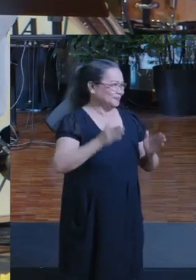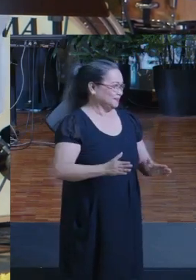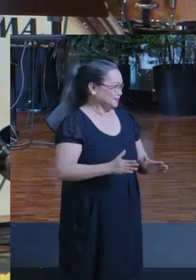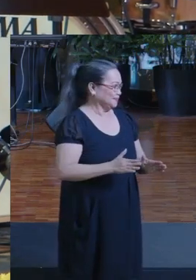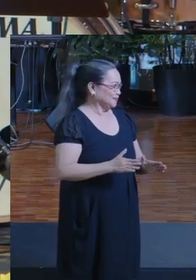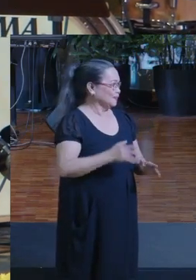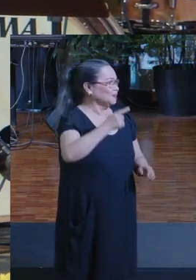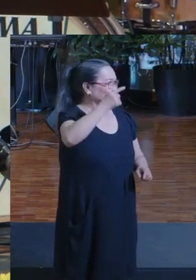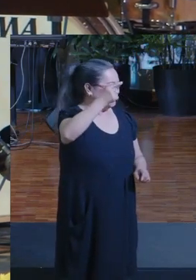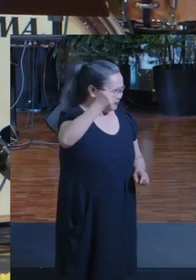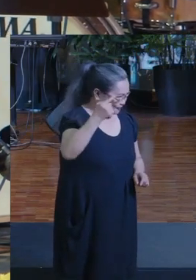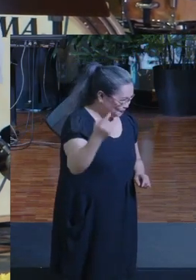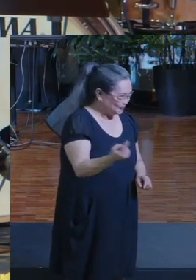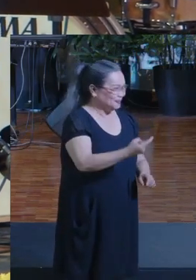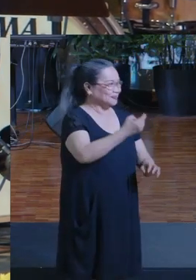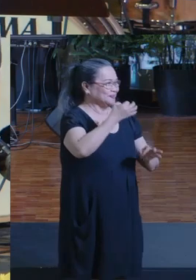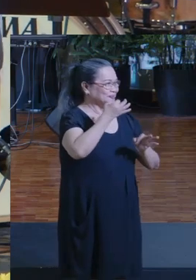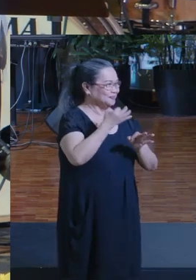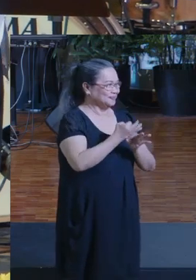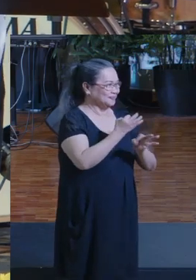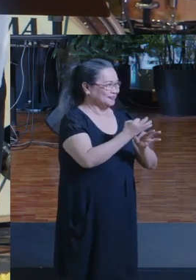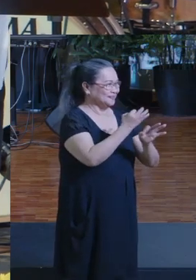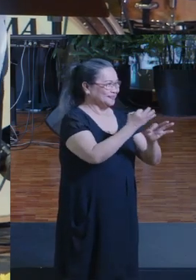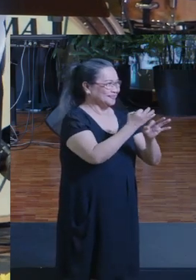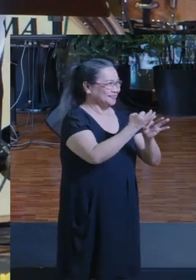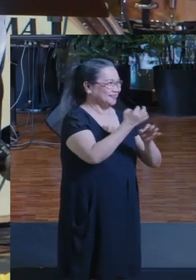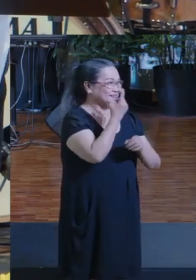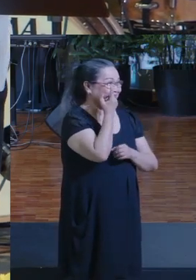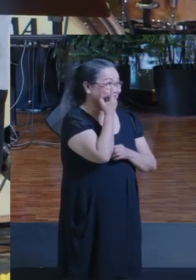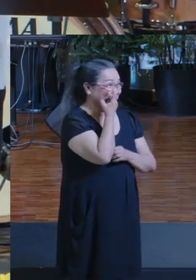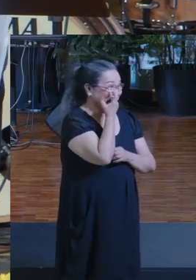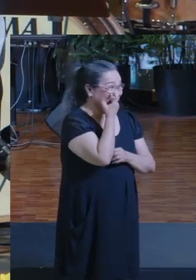Siya ay laging tapat. Inawit natin kanina.